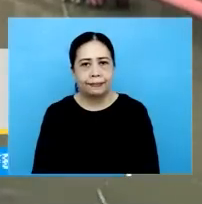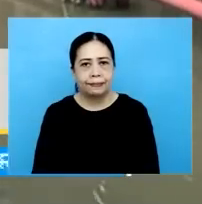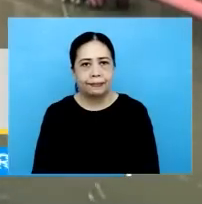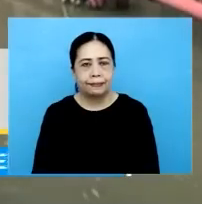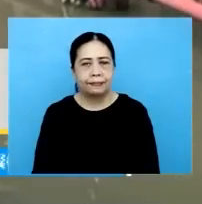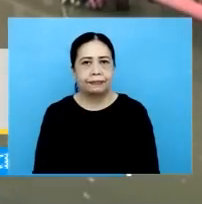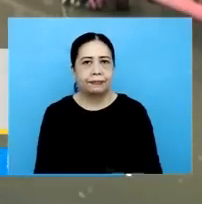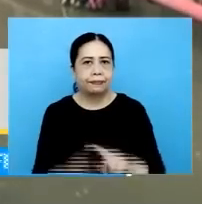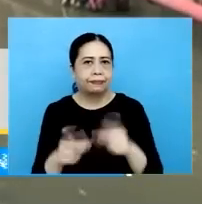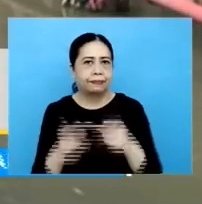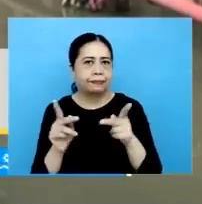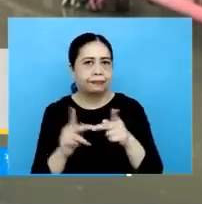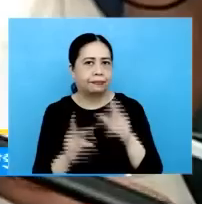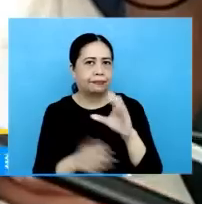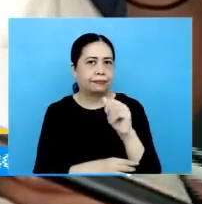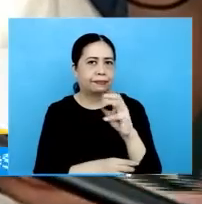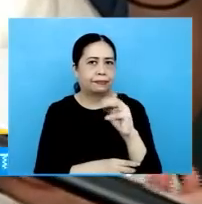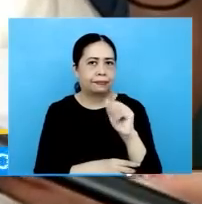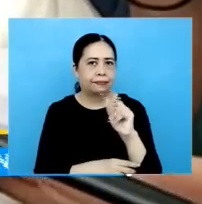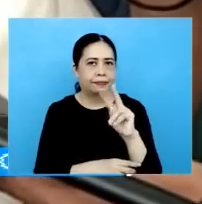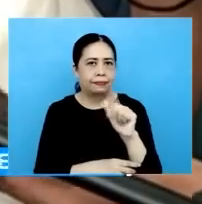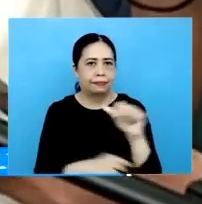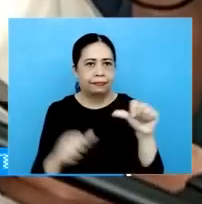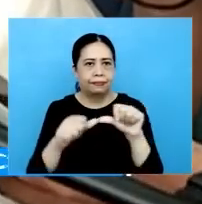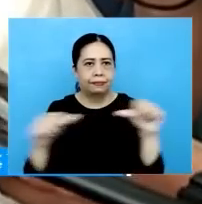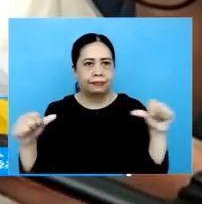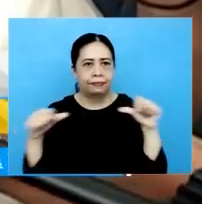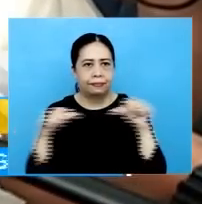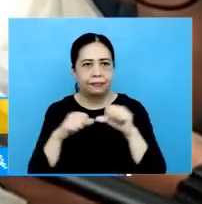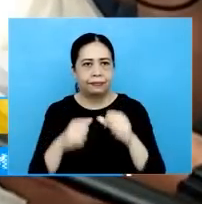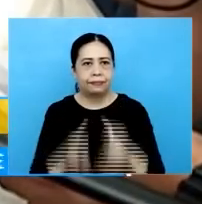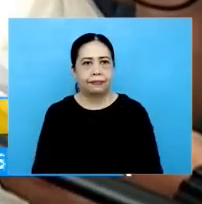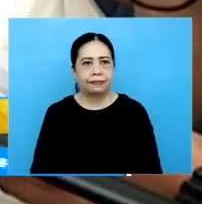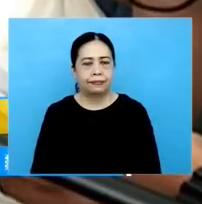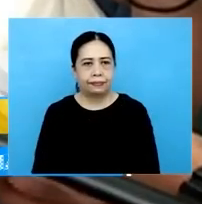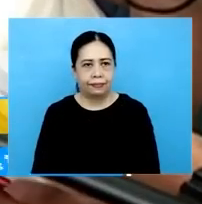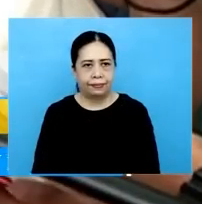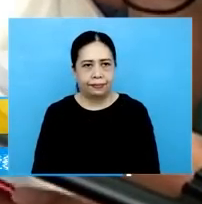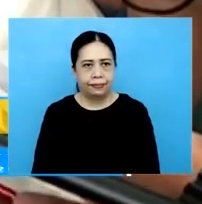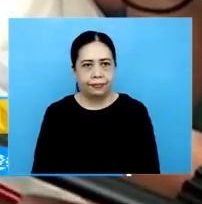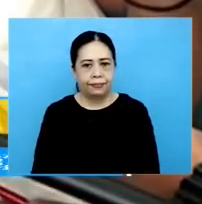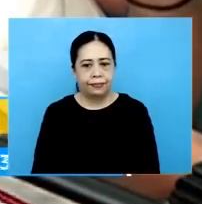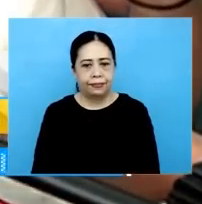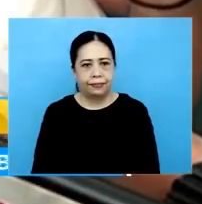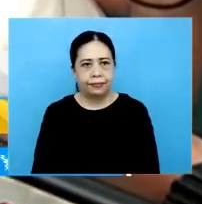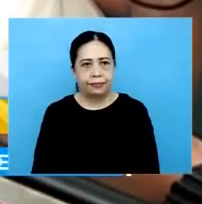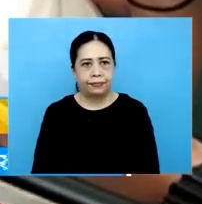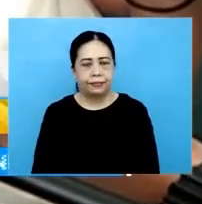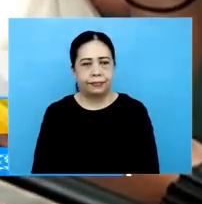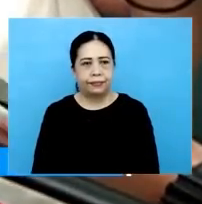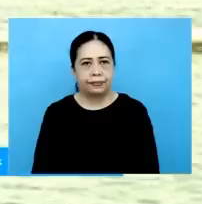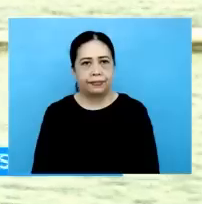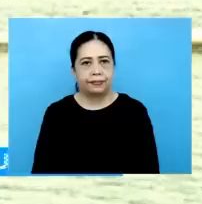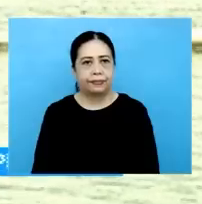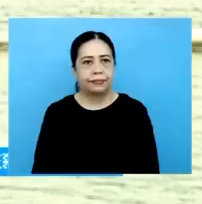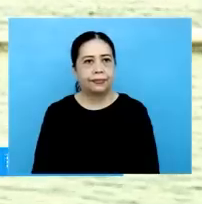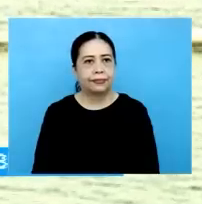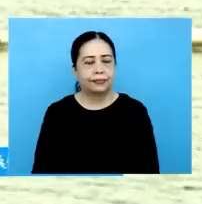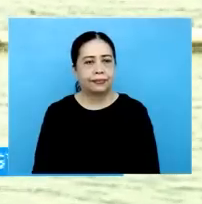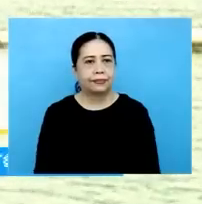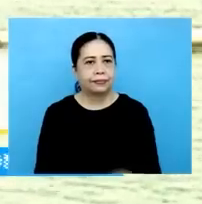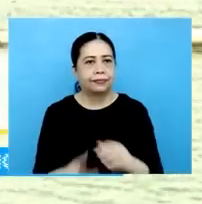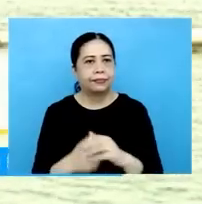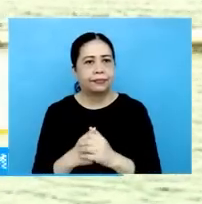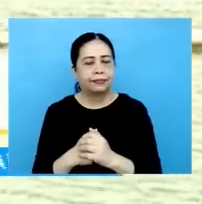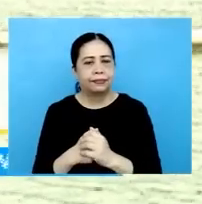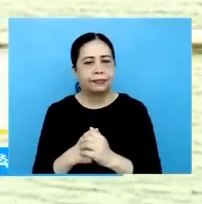area. Ito pong parating na bagyo, masasabi natin na blessing po ito at the curse. Blessing